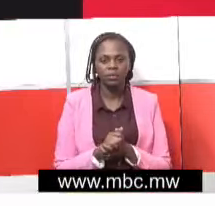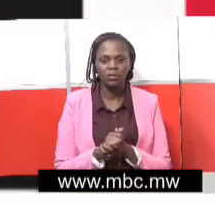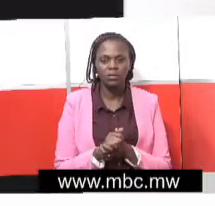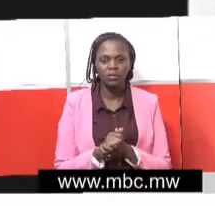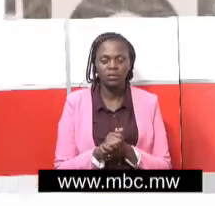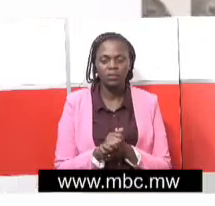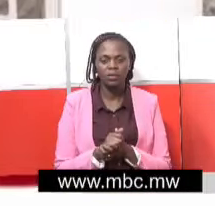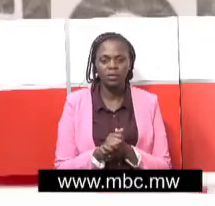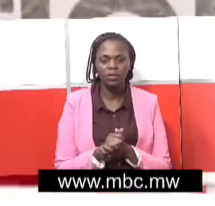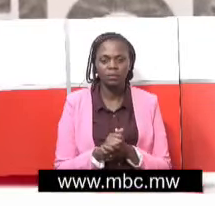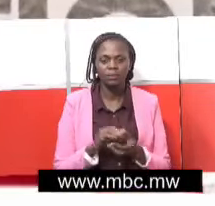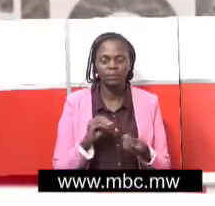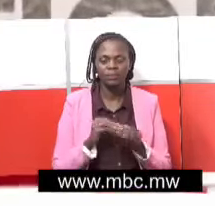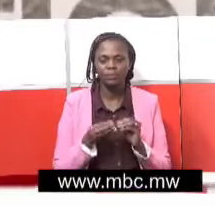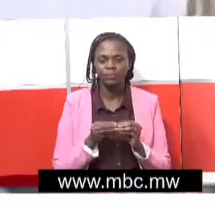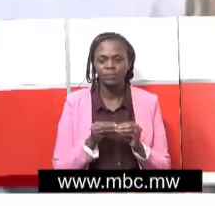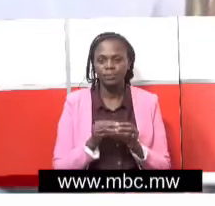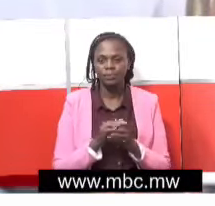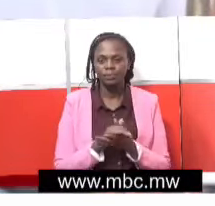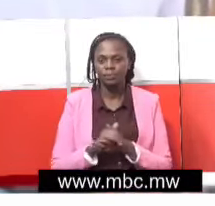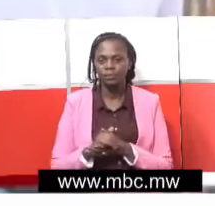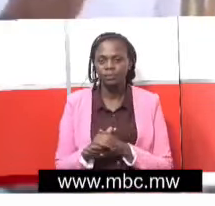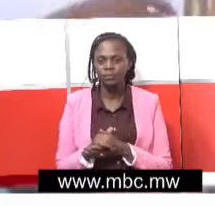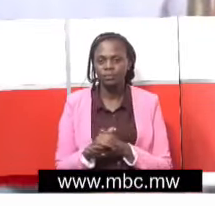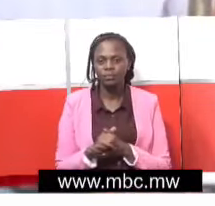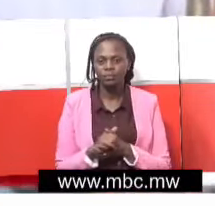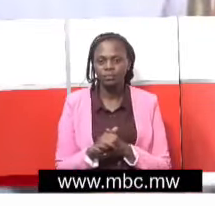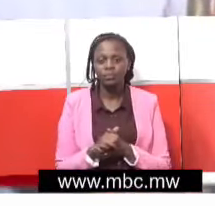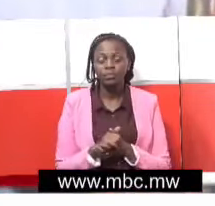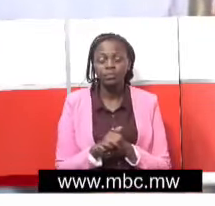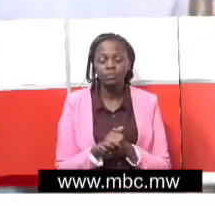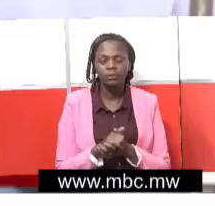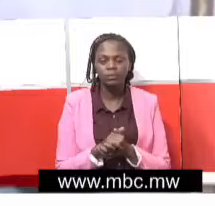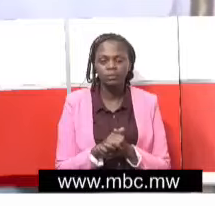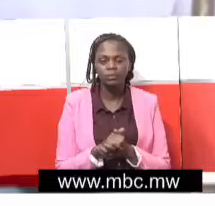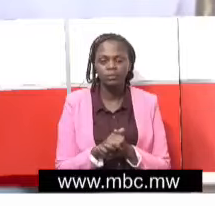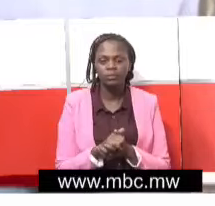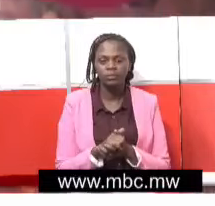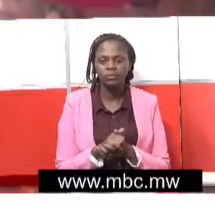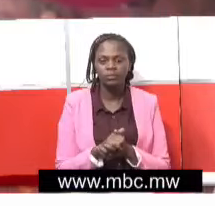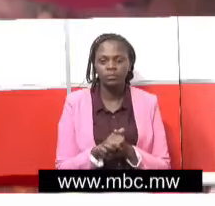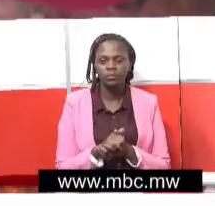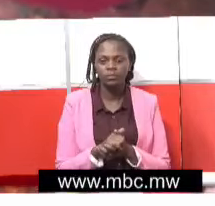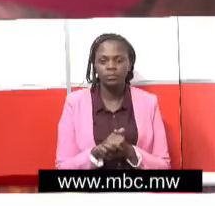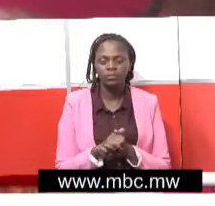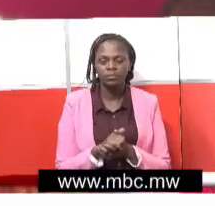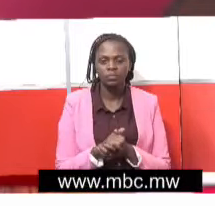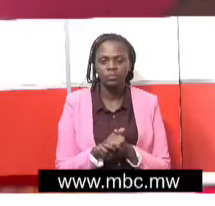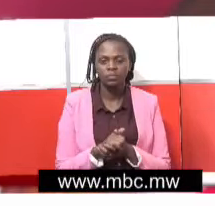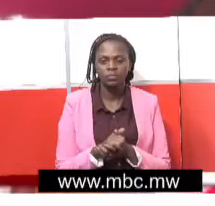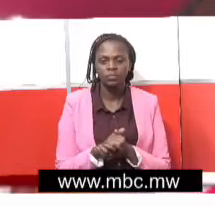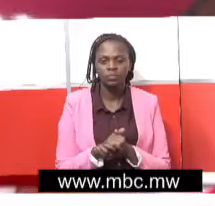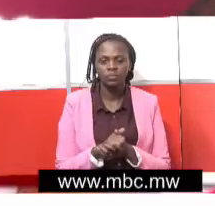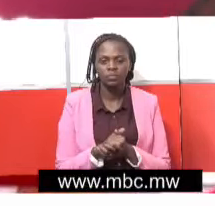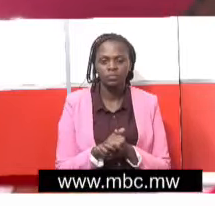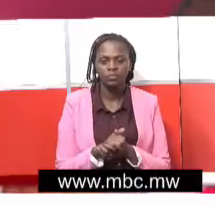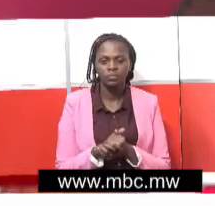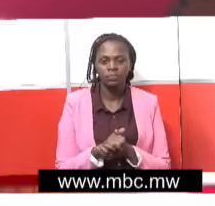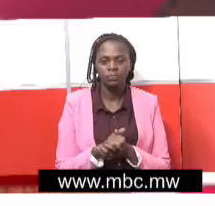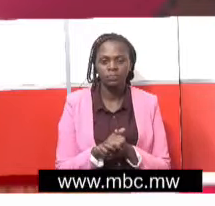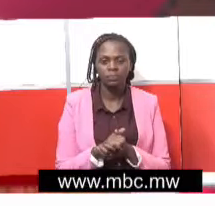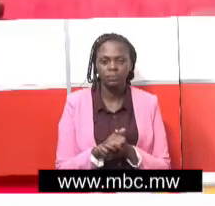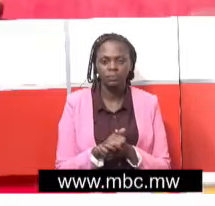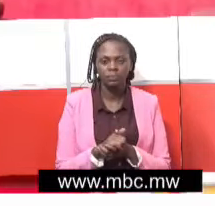Emirates. Dziko la Malawi lakumbukira tsiku loona zaufulu pa dziko lonse polimbikitsa mgwirizano pakati pa boma ndi